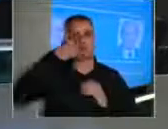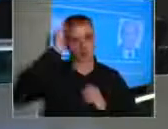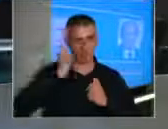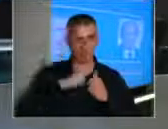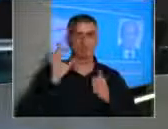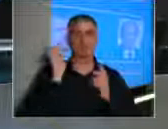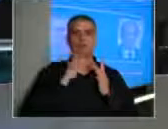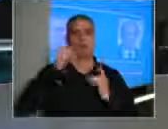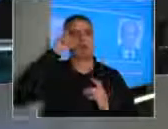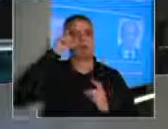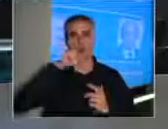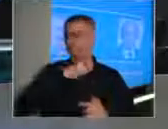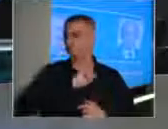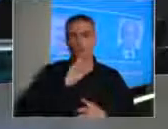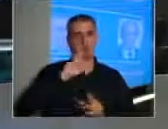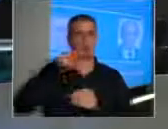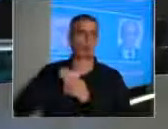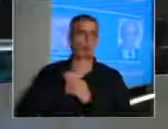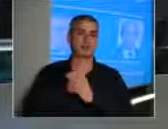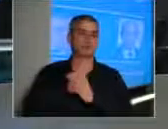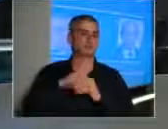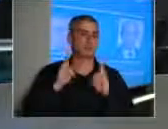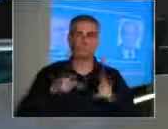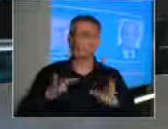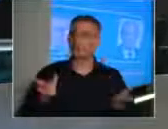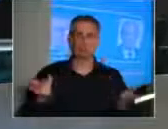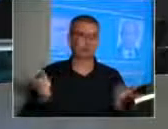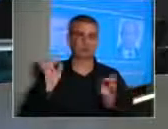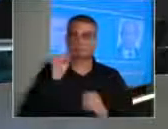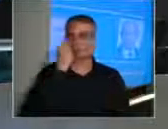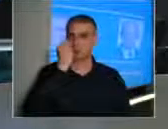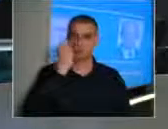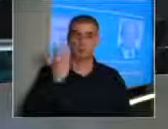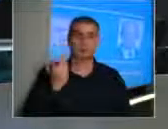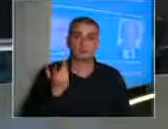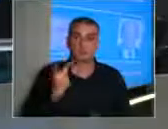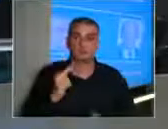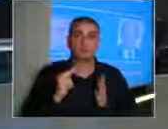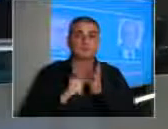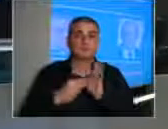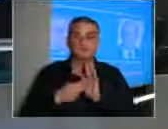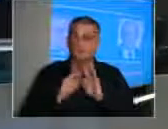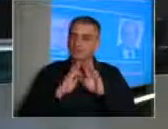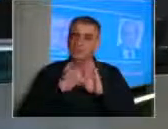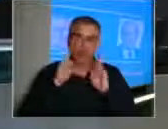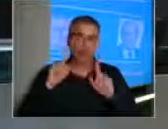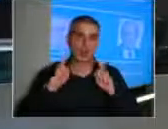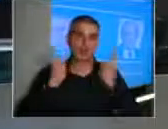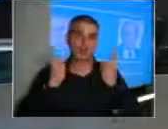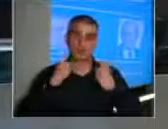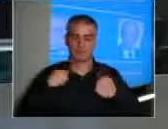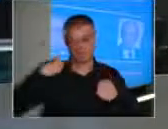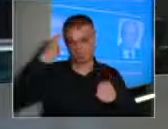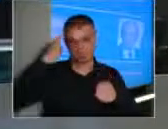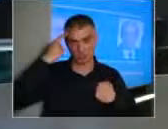ומול בוגי יעלון, על זה שהוא לא ייכנס, האופציה הזאת נראית לי קלושה ביותר. את יודעת, בפוליטיקה הכל יכול לקרות, אבל אני